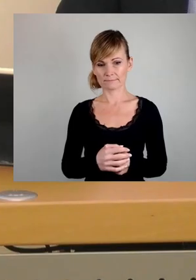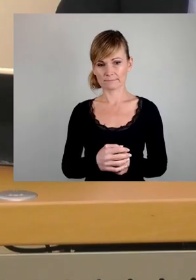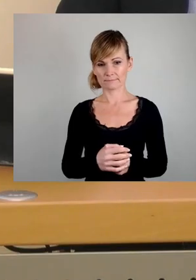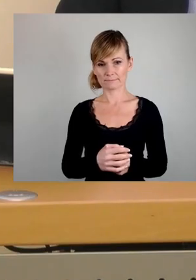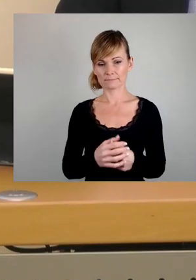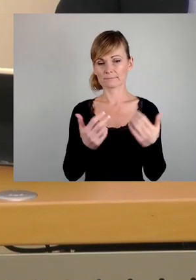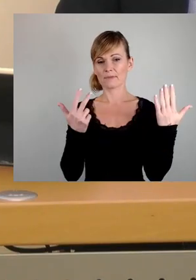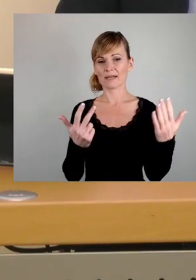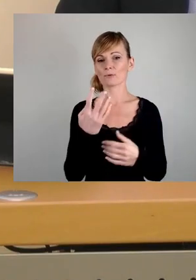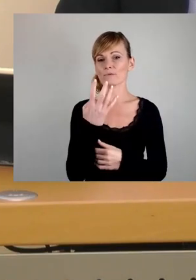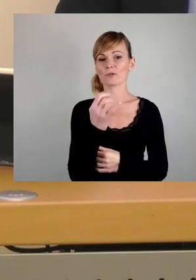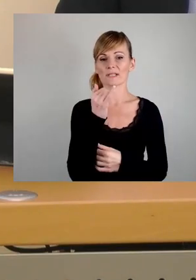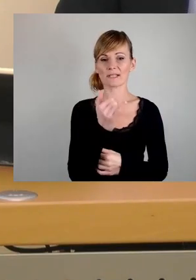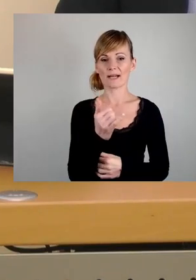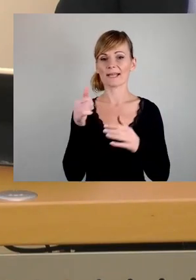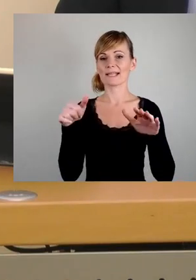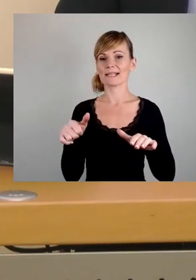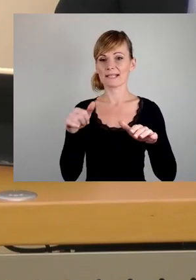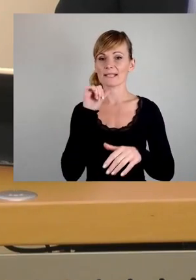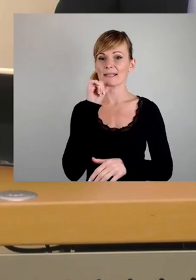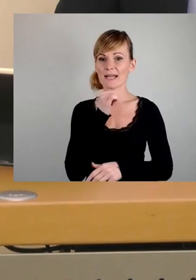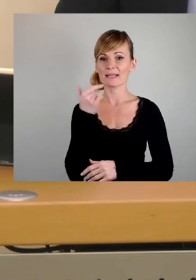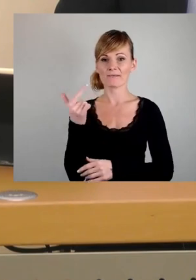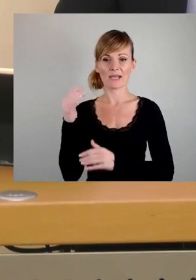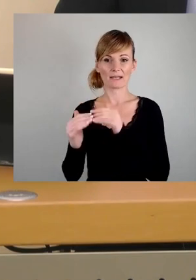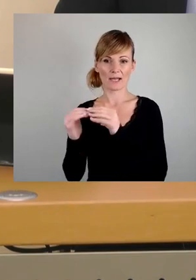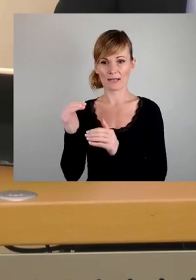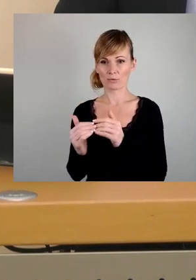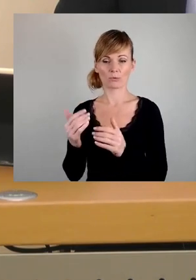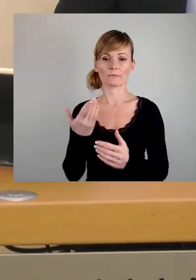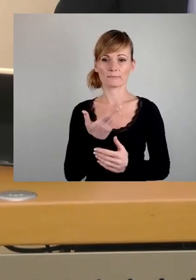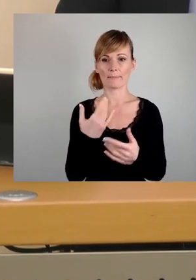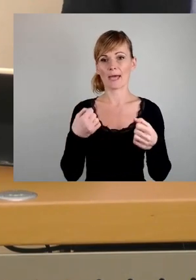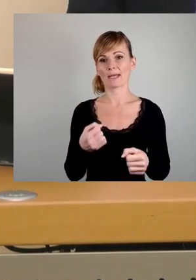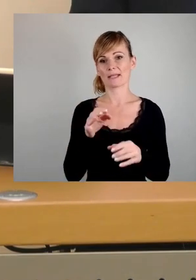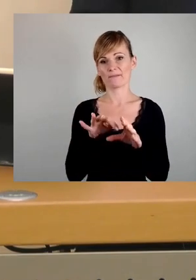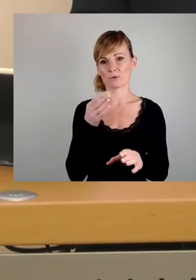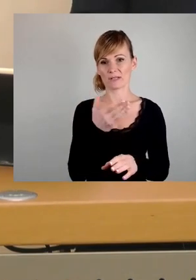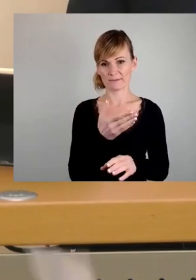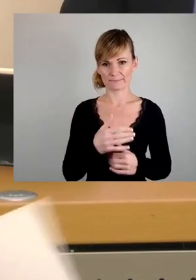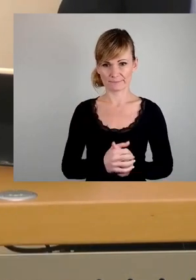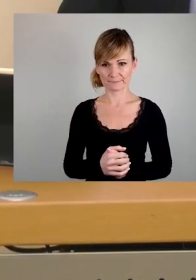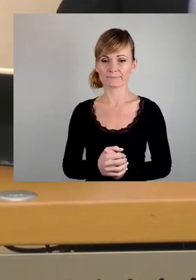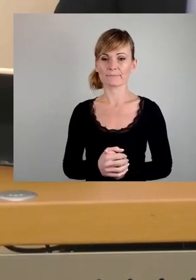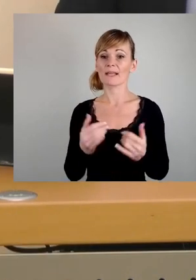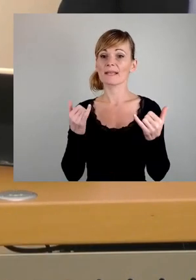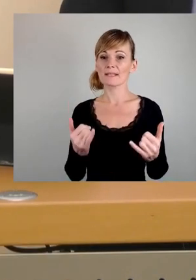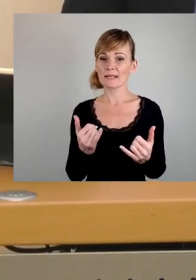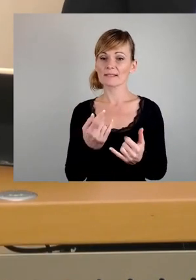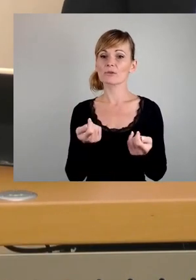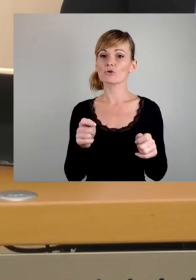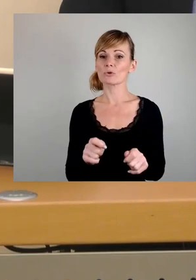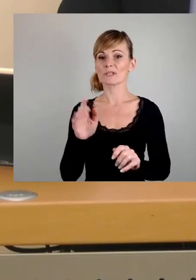Acht Ja-Stimmen, 16 Nein, 2 Enthaltungen, hat damit eine Mehrheit gefunden. So, jetzt kommen wir zur